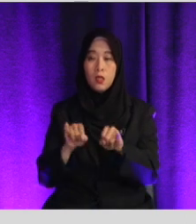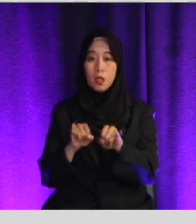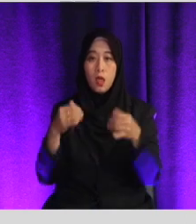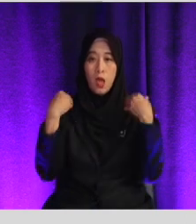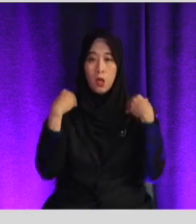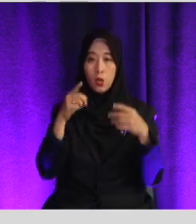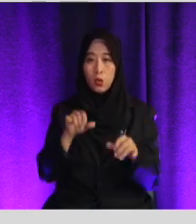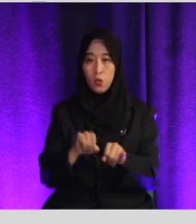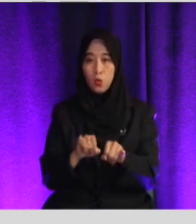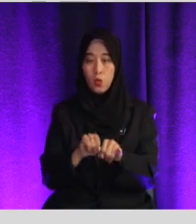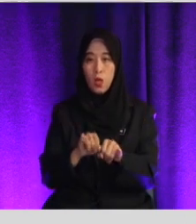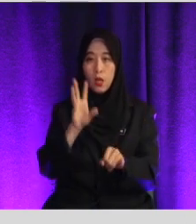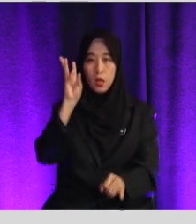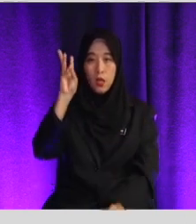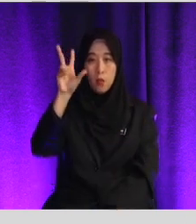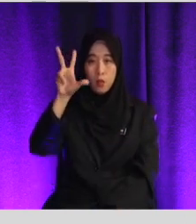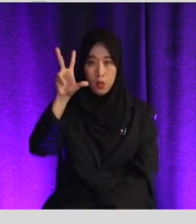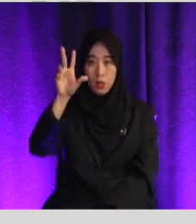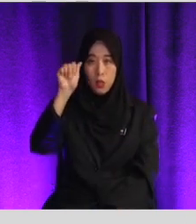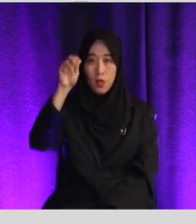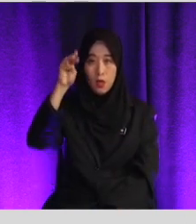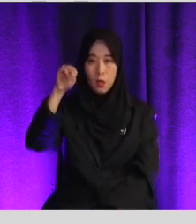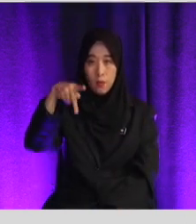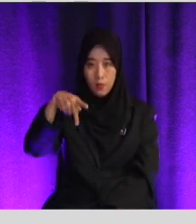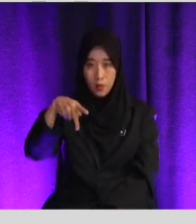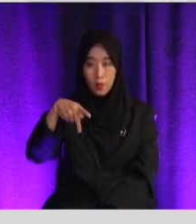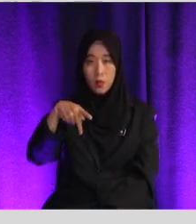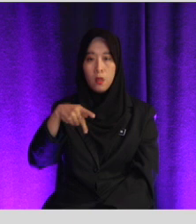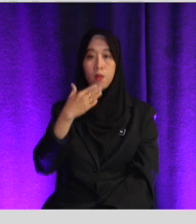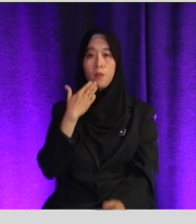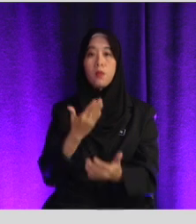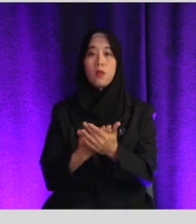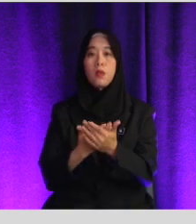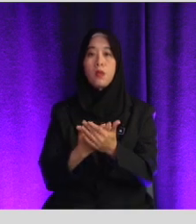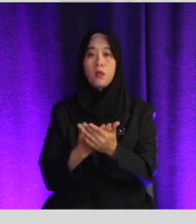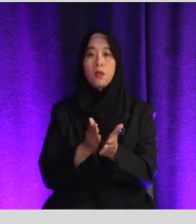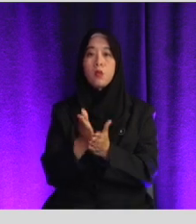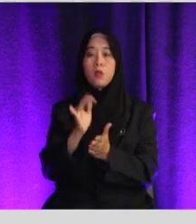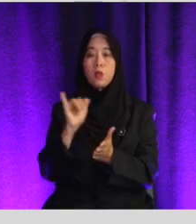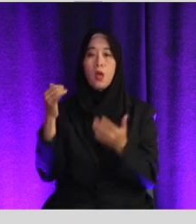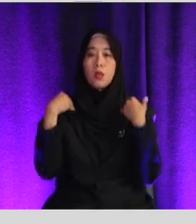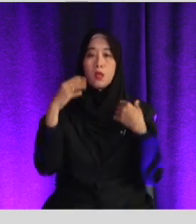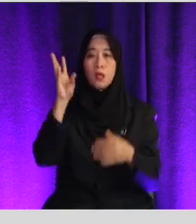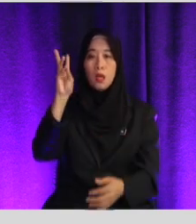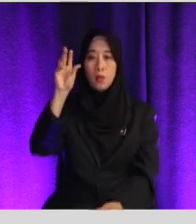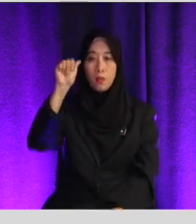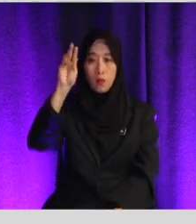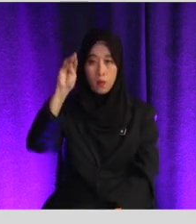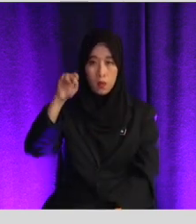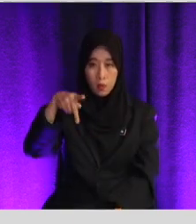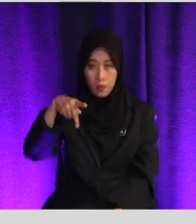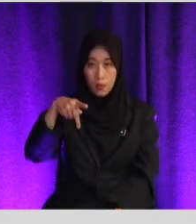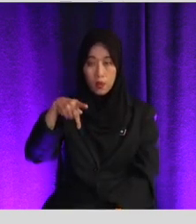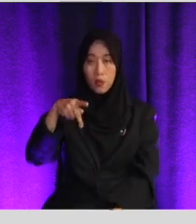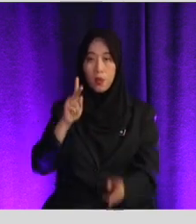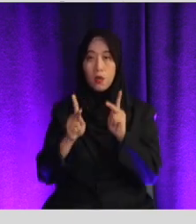yang tertera 63 ampere. Okey, dan seterusnya ini ada 6 ampere. Okey.